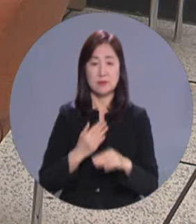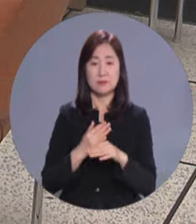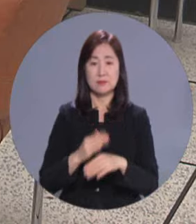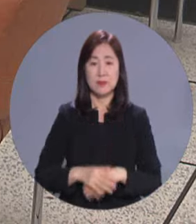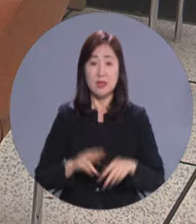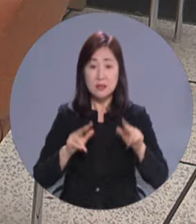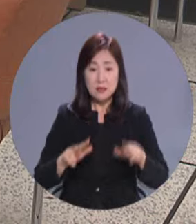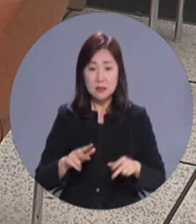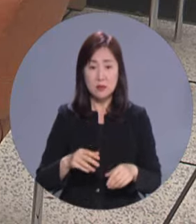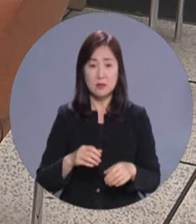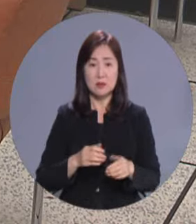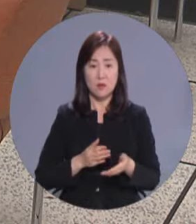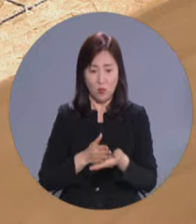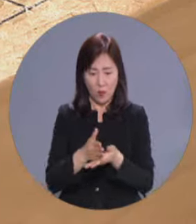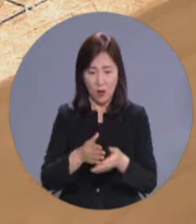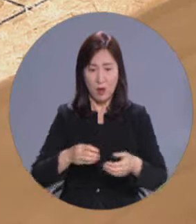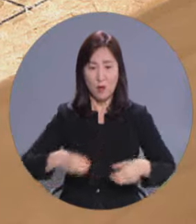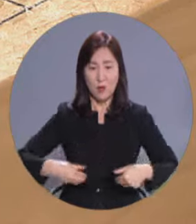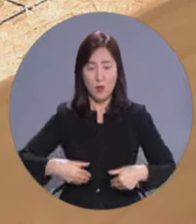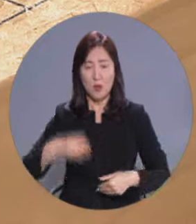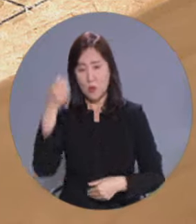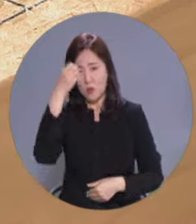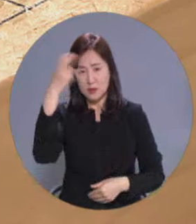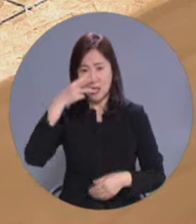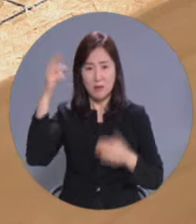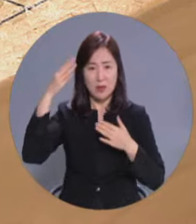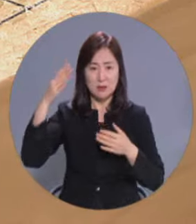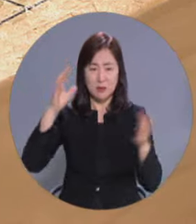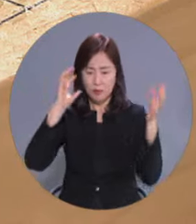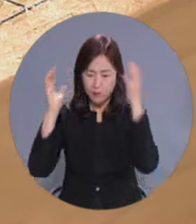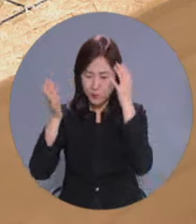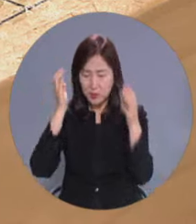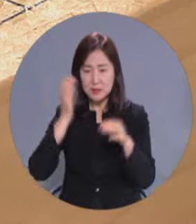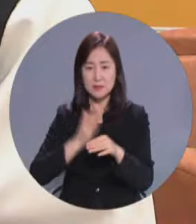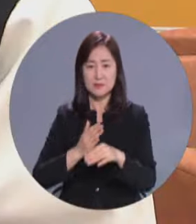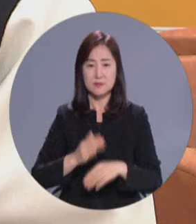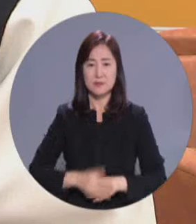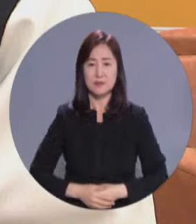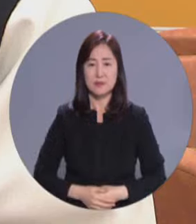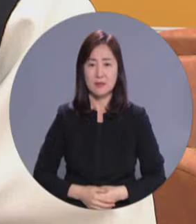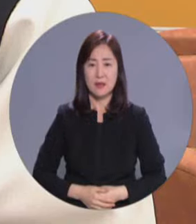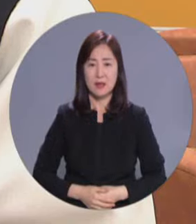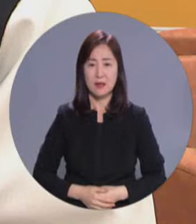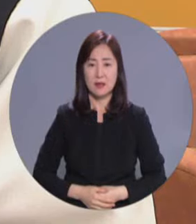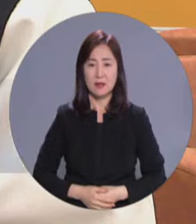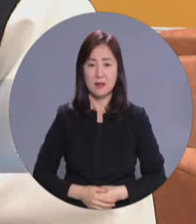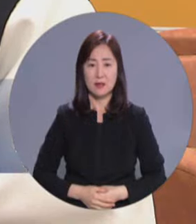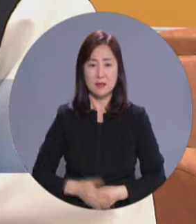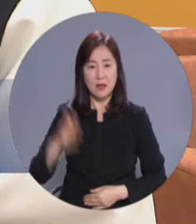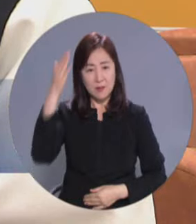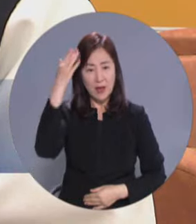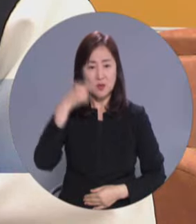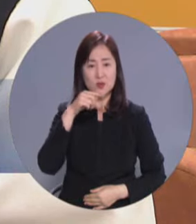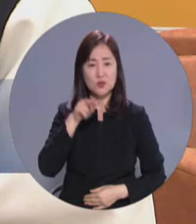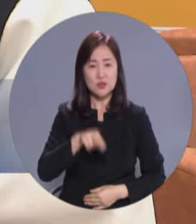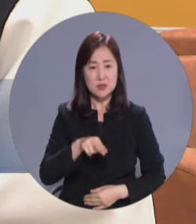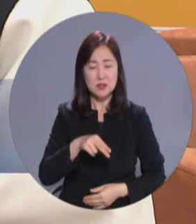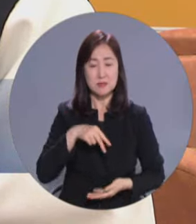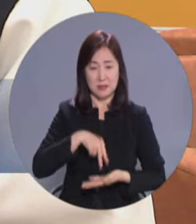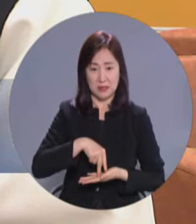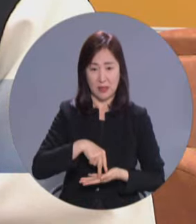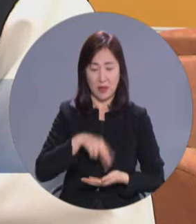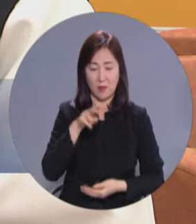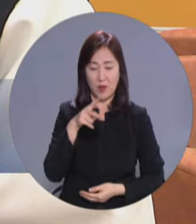당장 진로를 택해야 하는 고삼 학생은 혼란이 더 큽니다 바둑 하는 사람들이라면